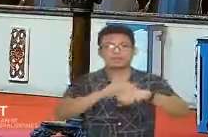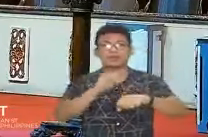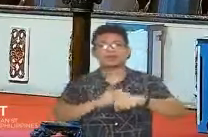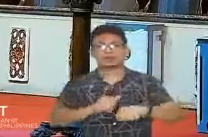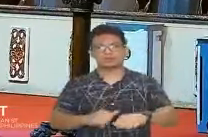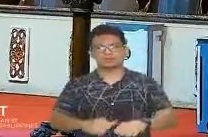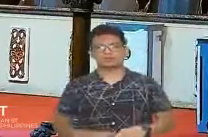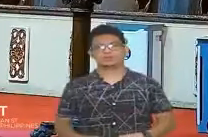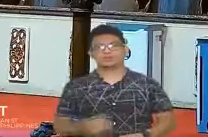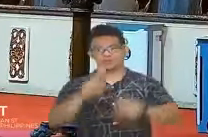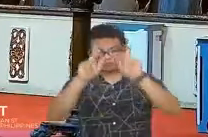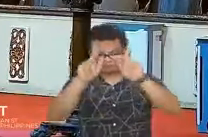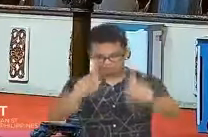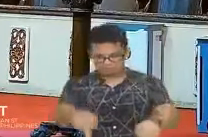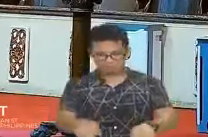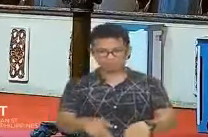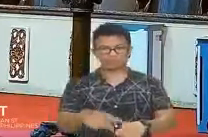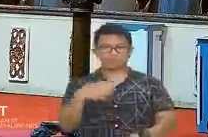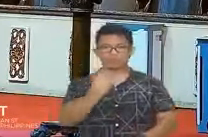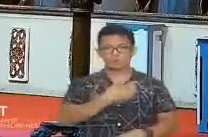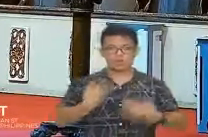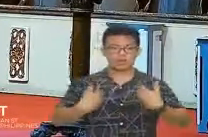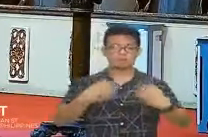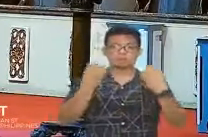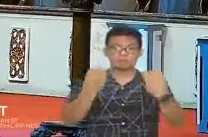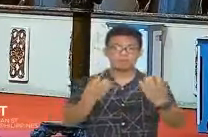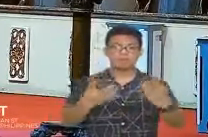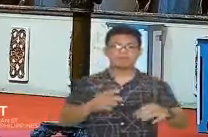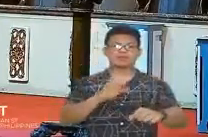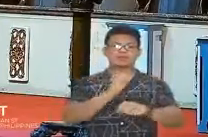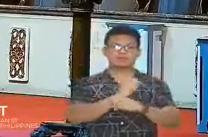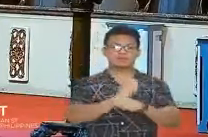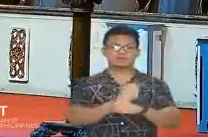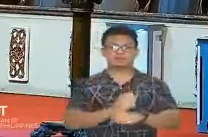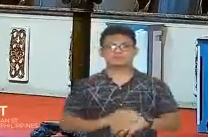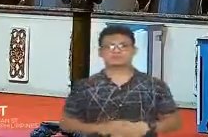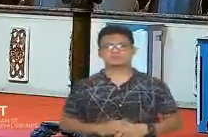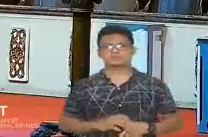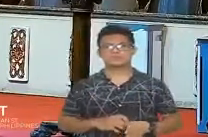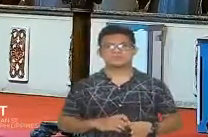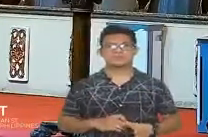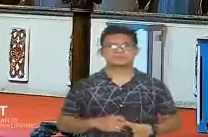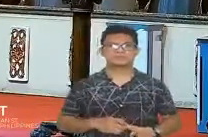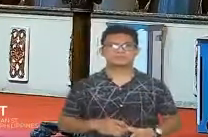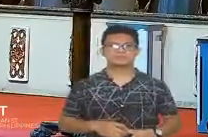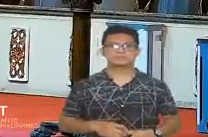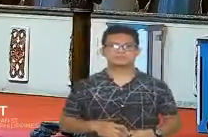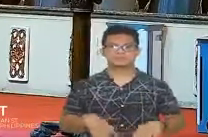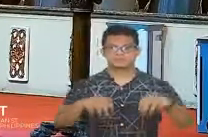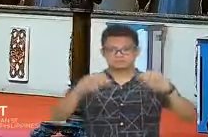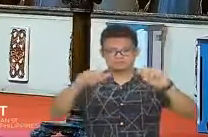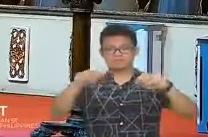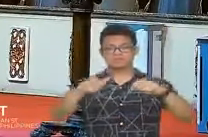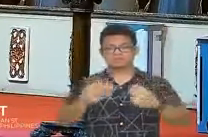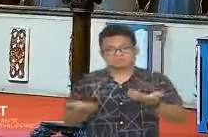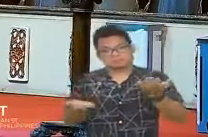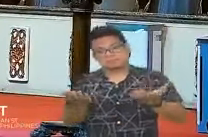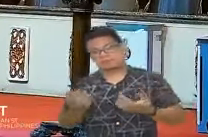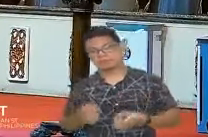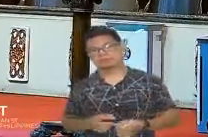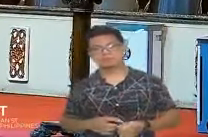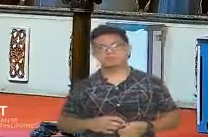Hikat? Ha? Kini, kugihan man eh. Ako ka na. Why siguro ni?